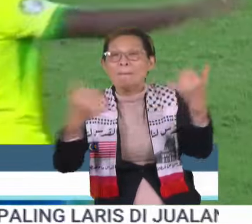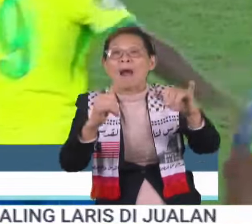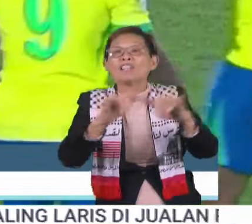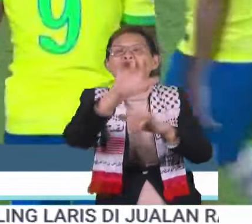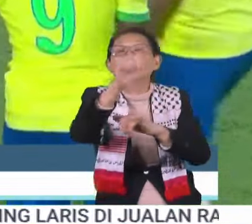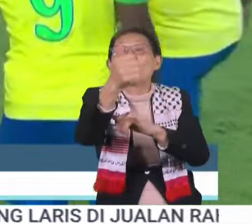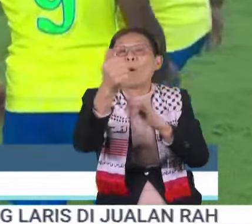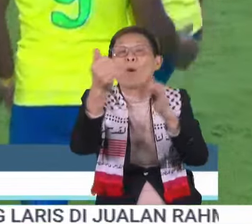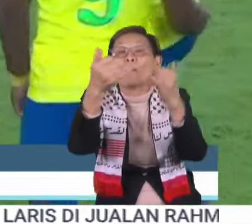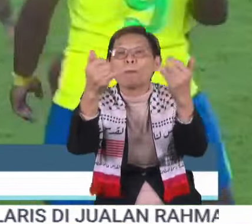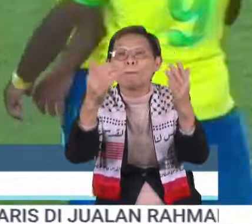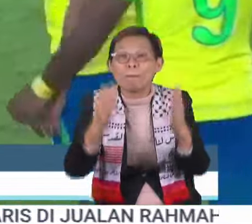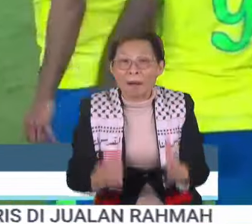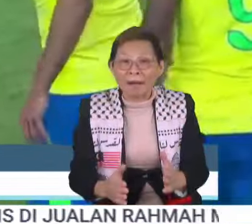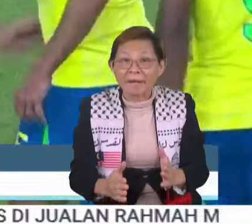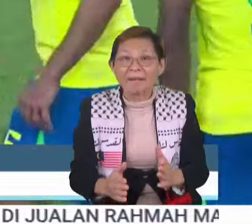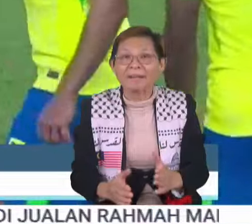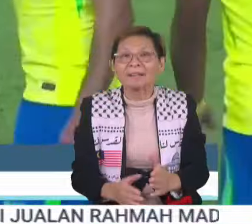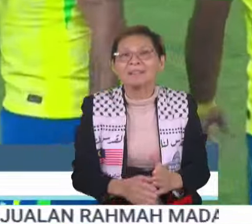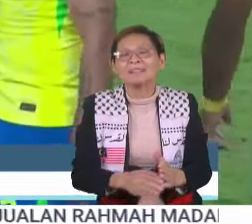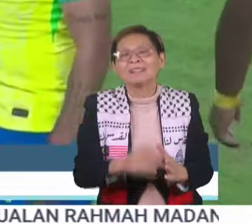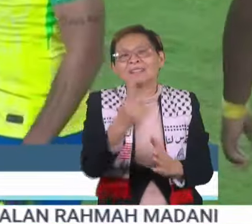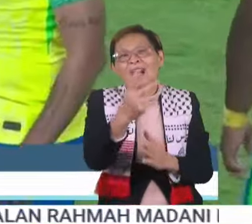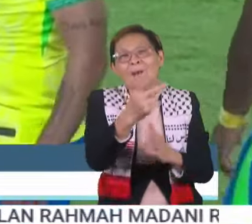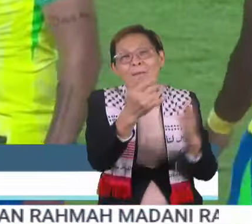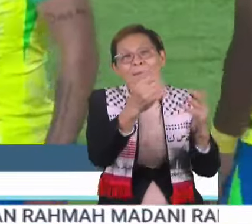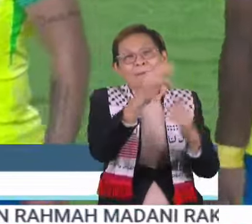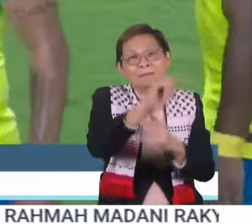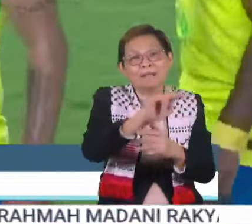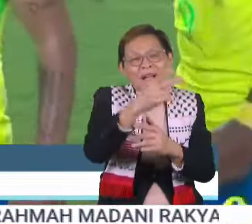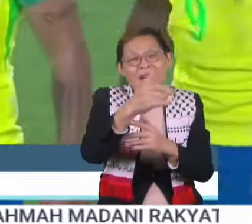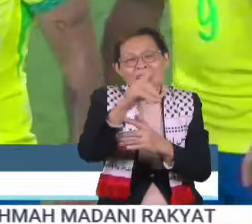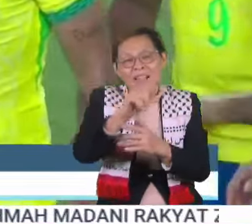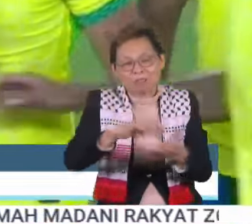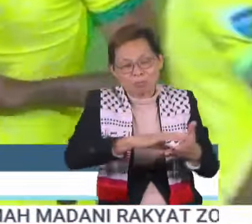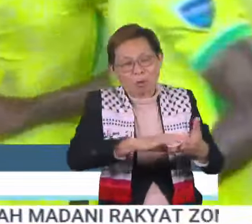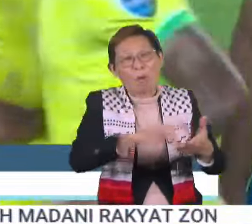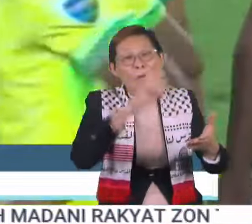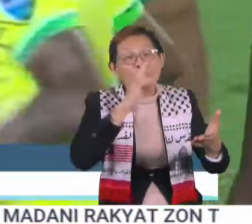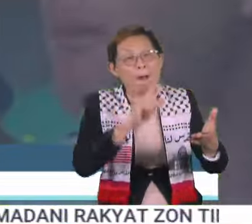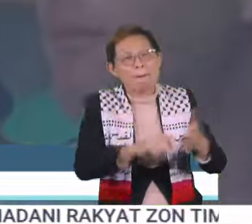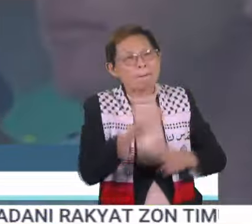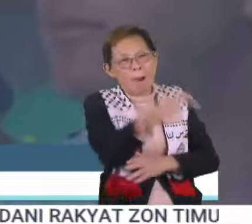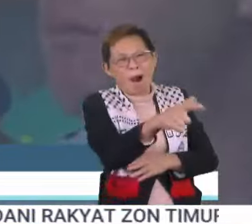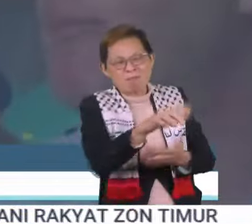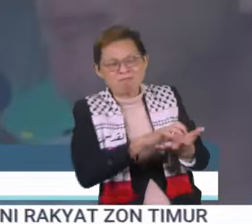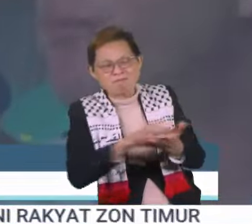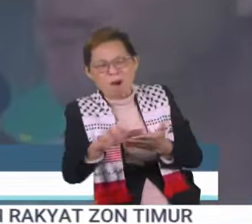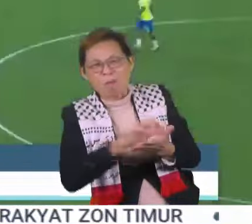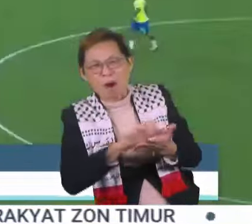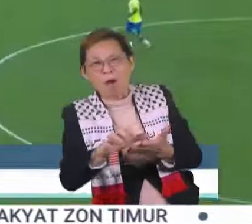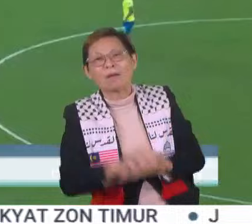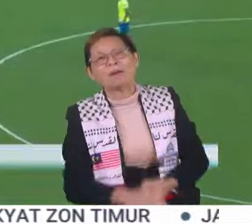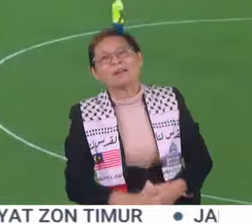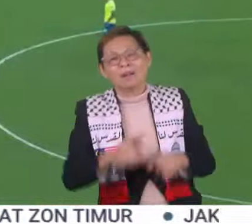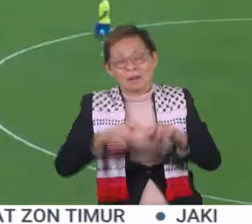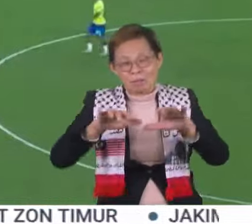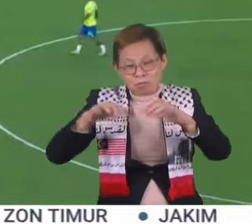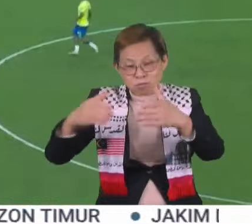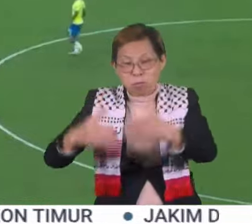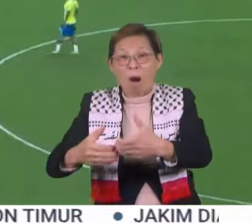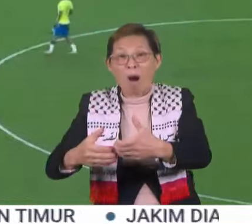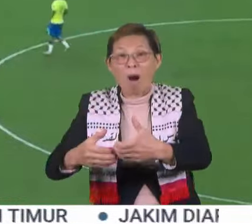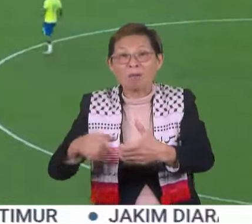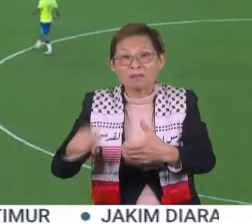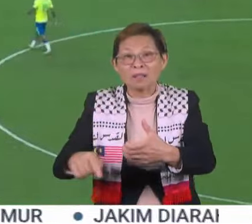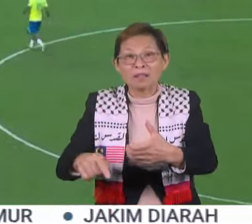kedua selepas Nahitan Nandez dilayangkan kad merah berikutan terjahan keras ke atas Rodrigo. Bagaimanapun, skuad De